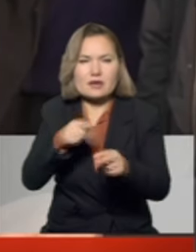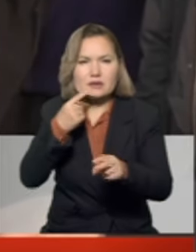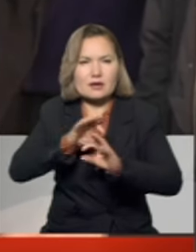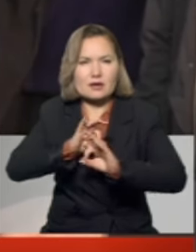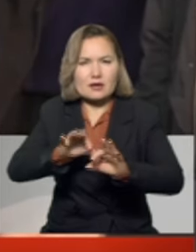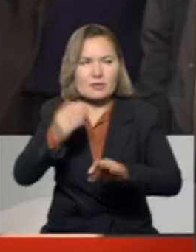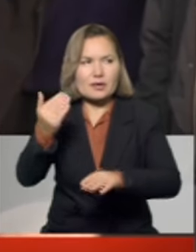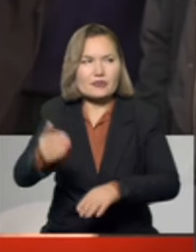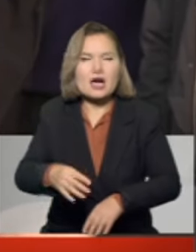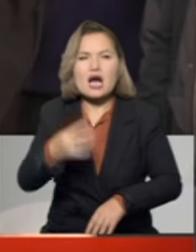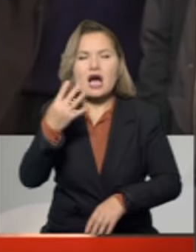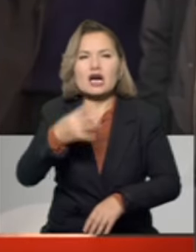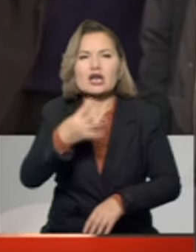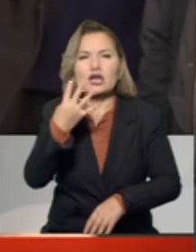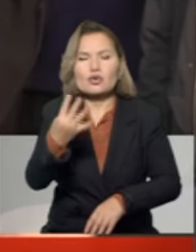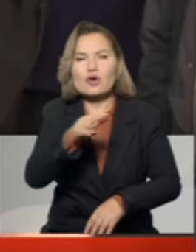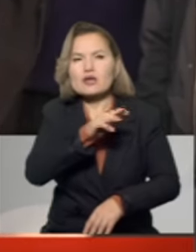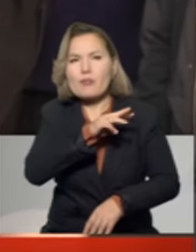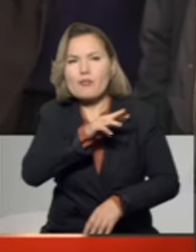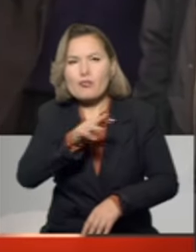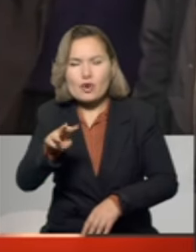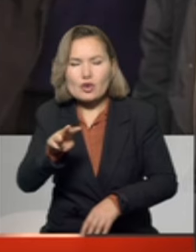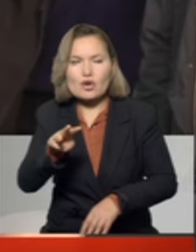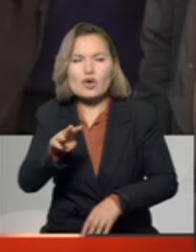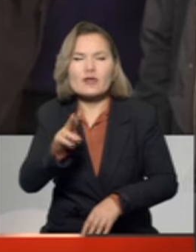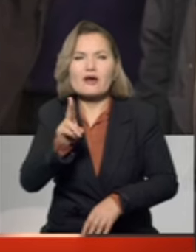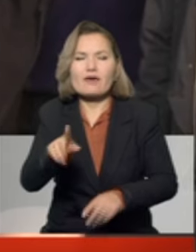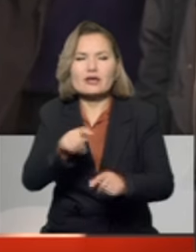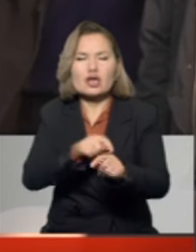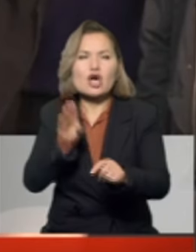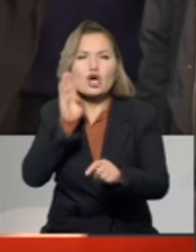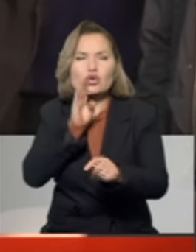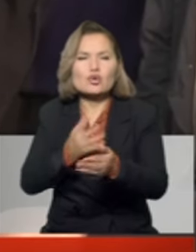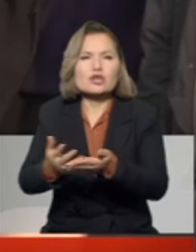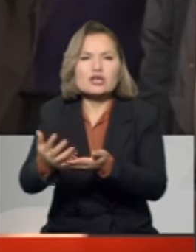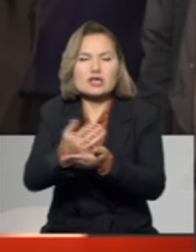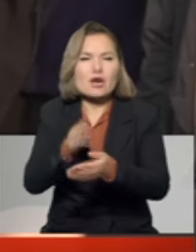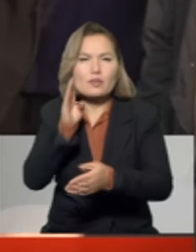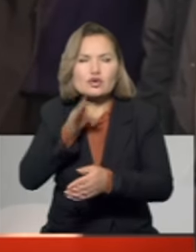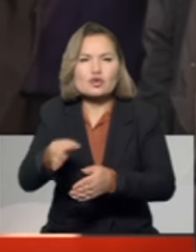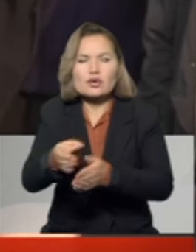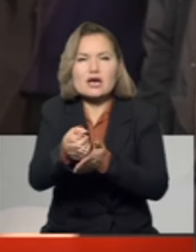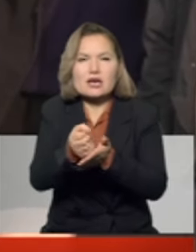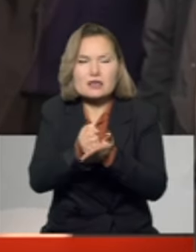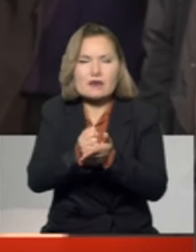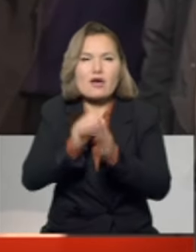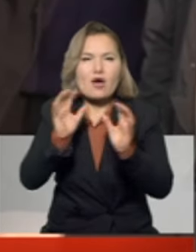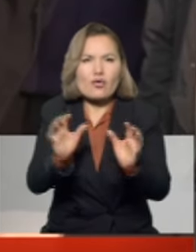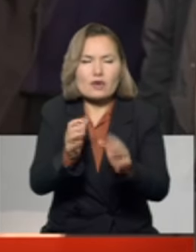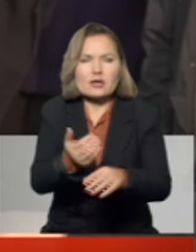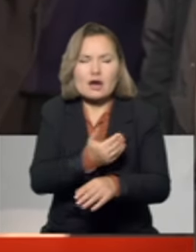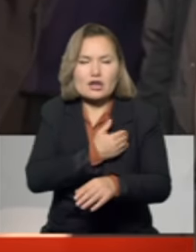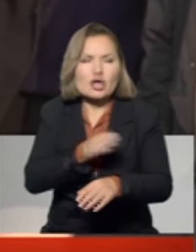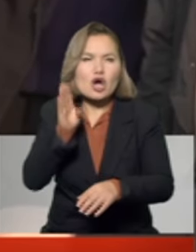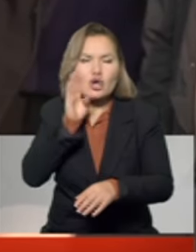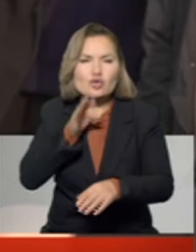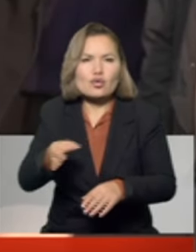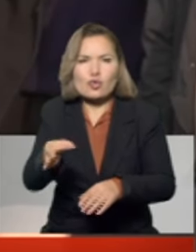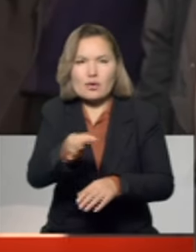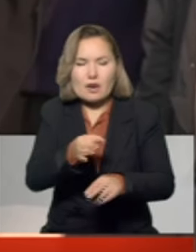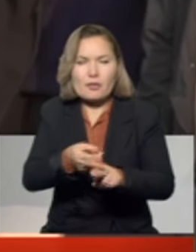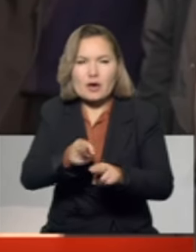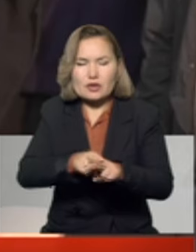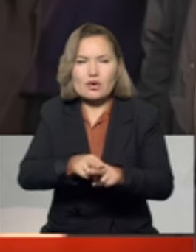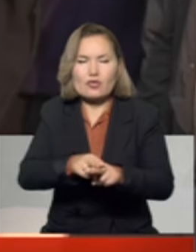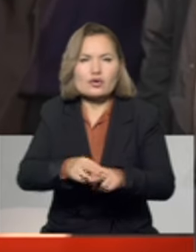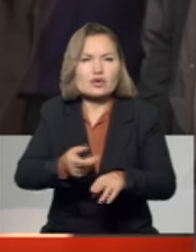Бұлар 44 миллион су жинап, қашытқыны 250 текше метр қып отыр. Ондай су келетін болса, міндетті түрде ол су